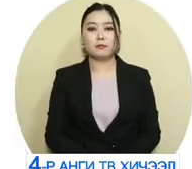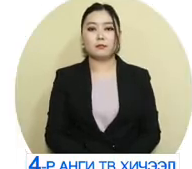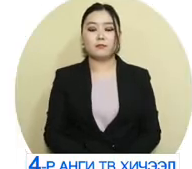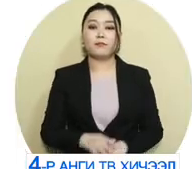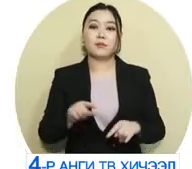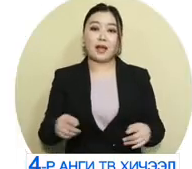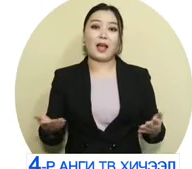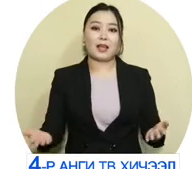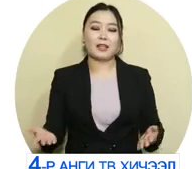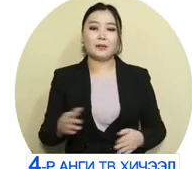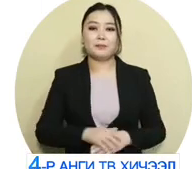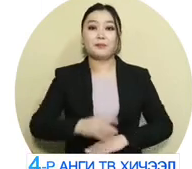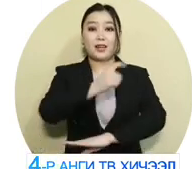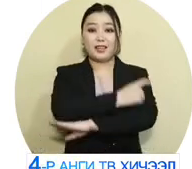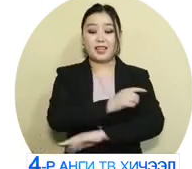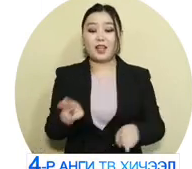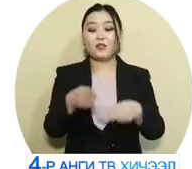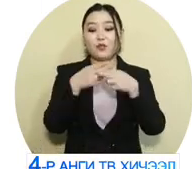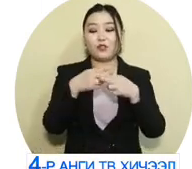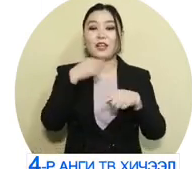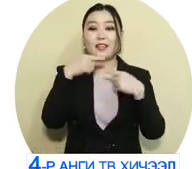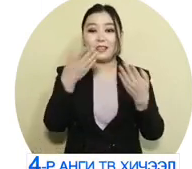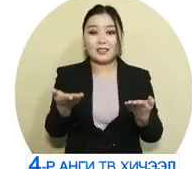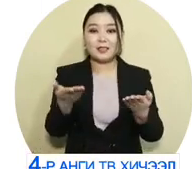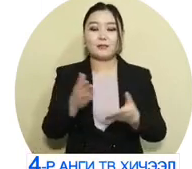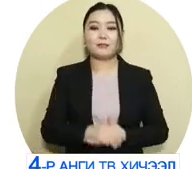За ингээд хичээлээ дүгнэж ярилцъя.